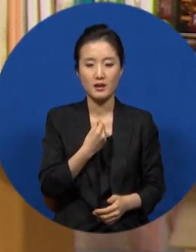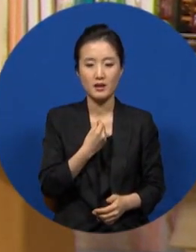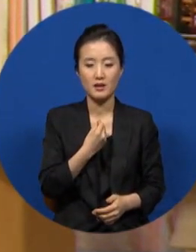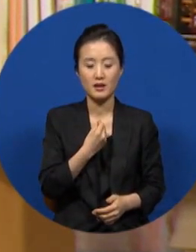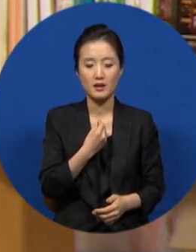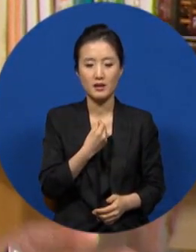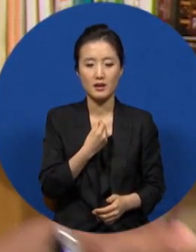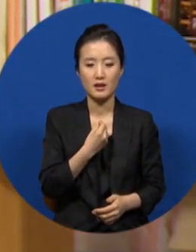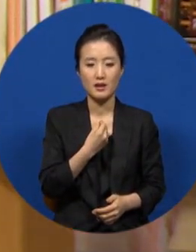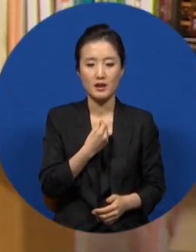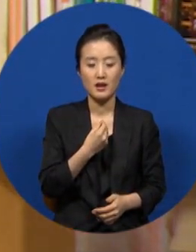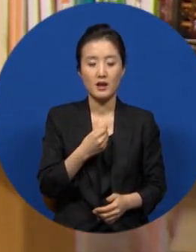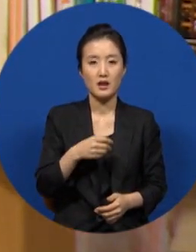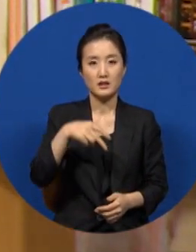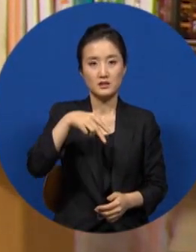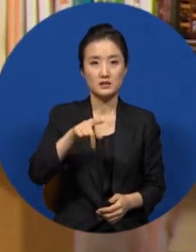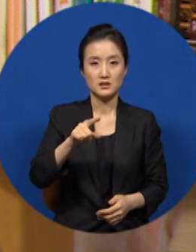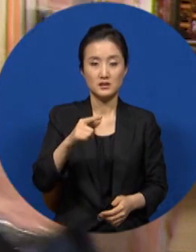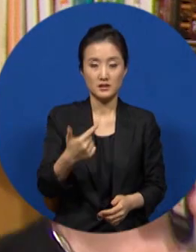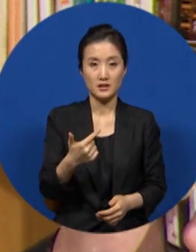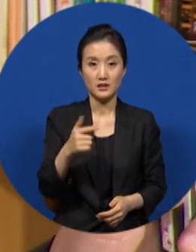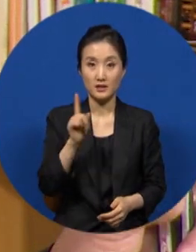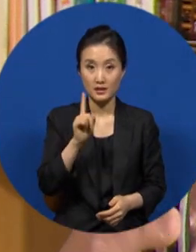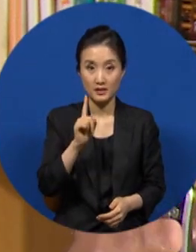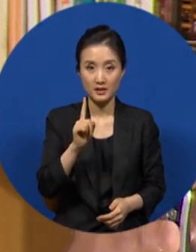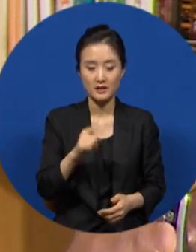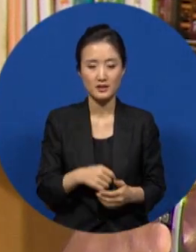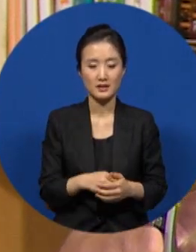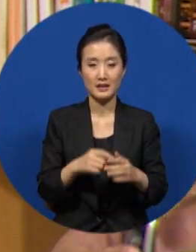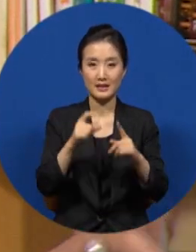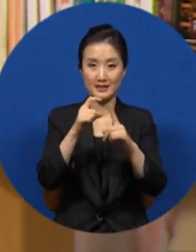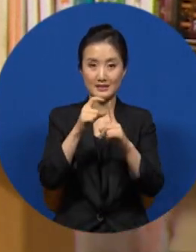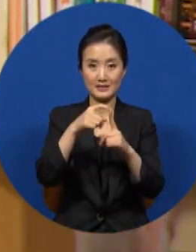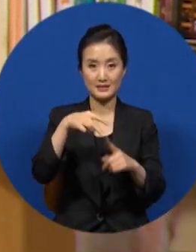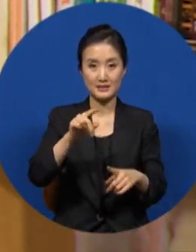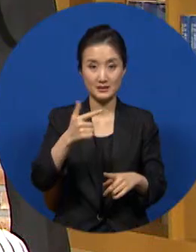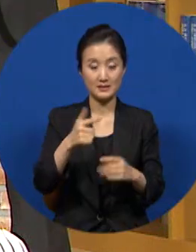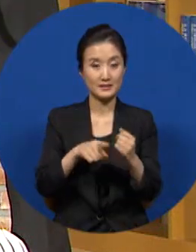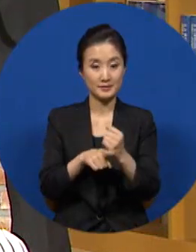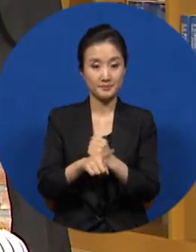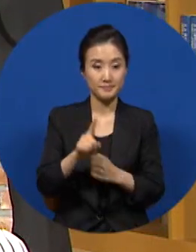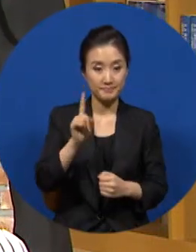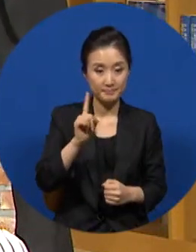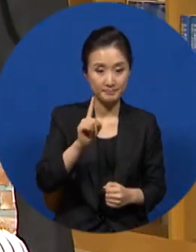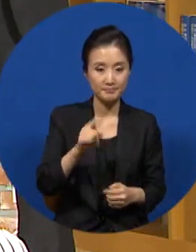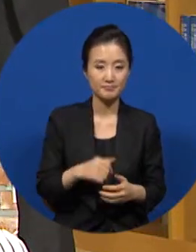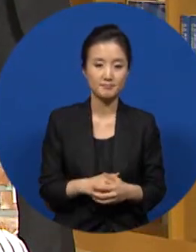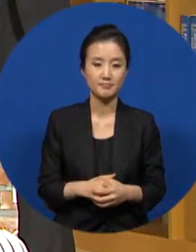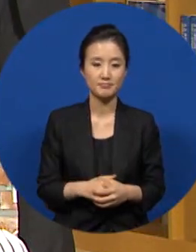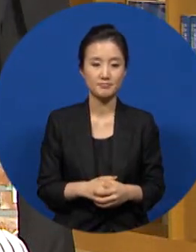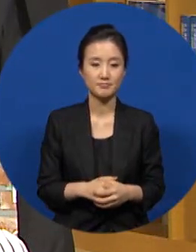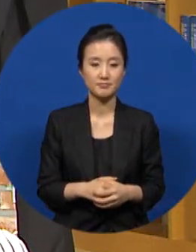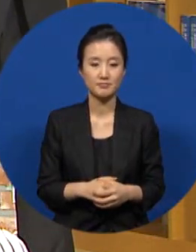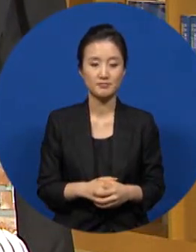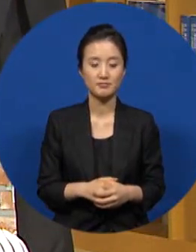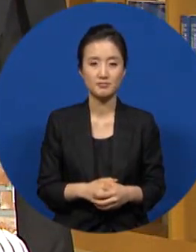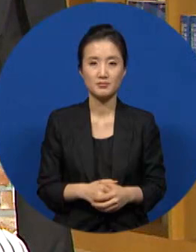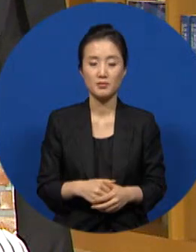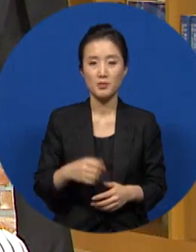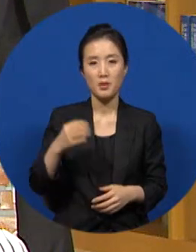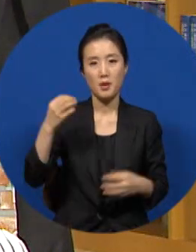얘기를 합니다. 그래서 선이라는 게 여기서 말하는 선이라는 거는 그냥 보이는 데서 행하는 게 아니라 보이지